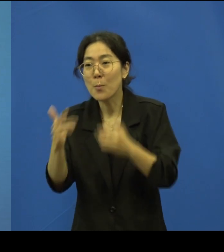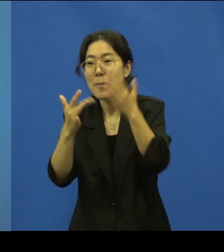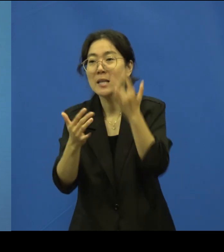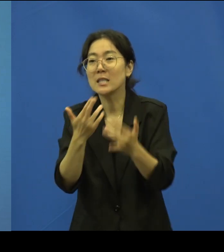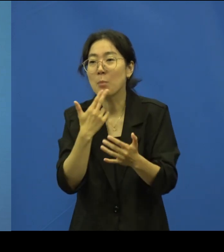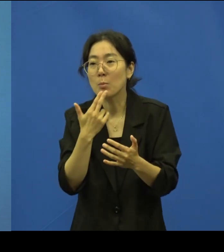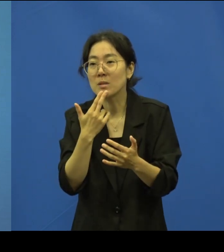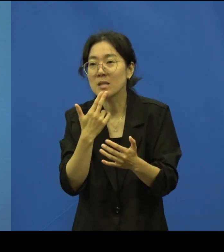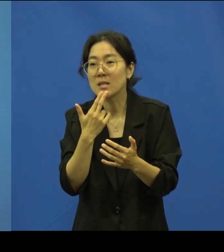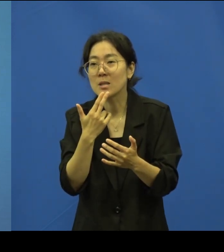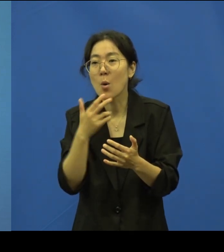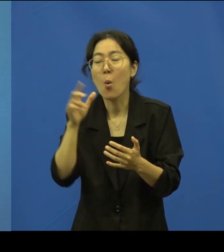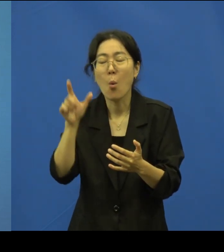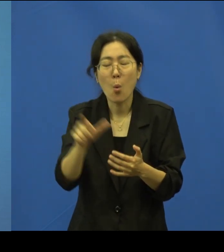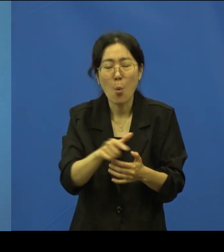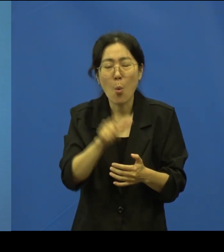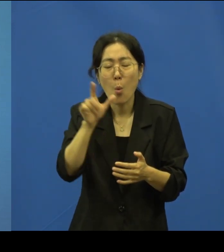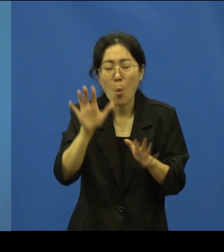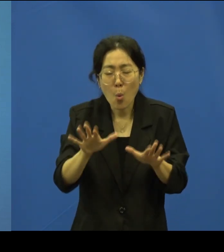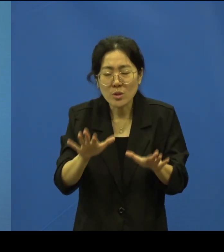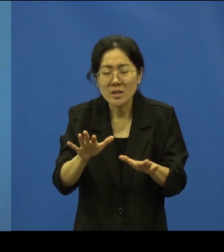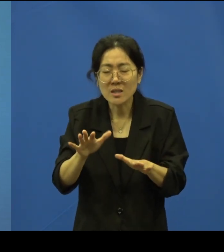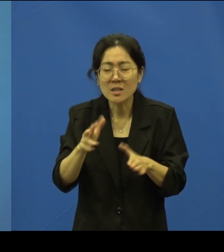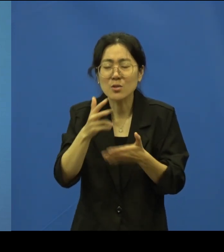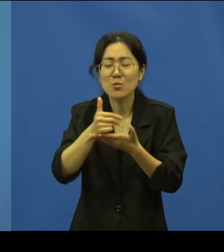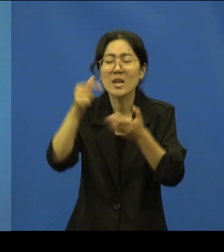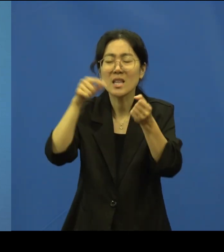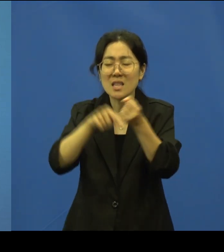해주셨어요. 오늘을 주의 뜻대로.